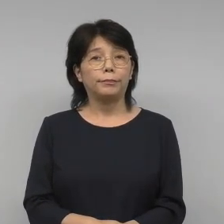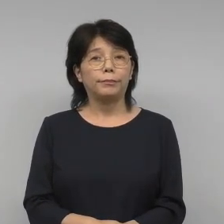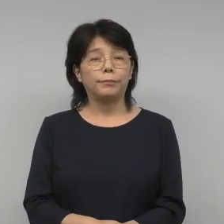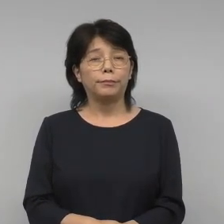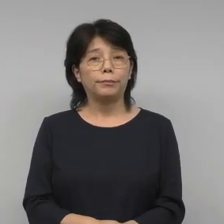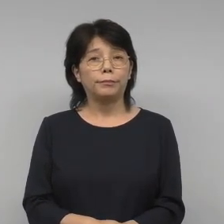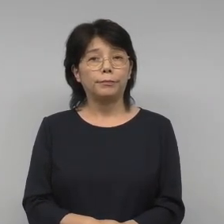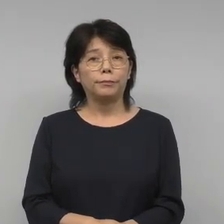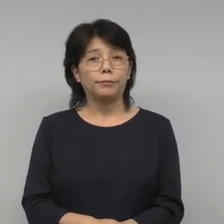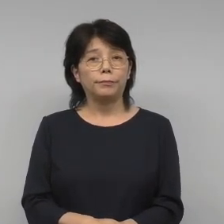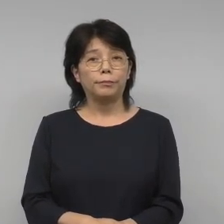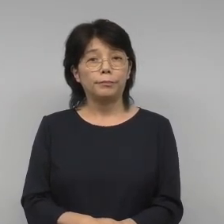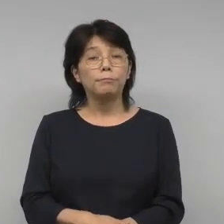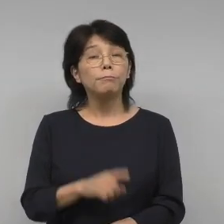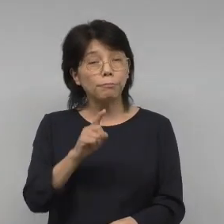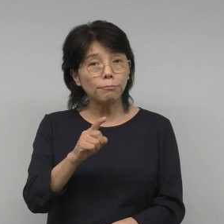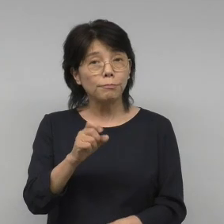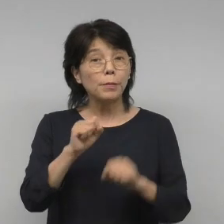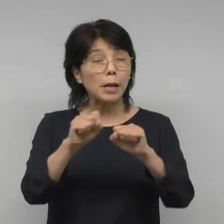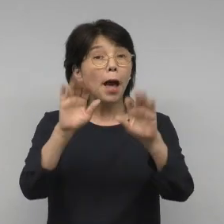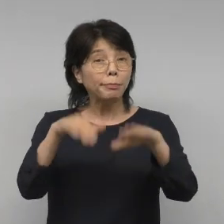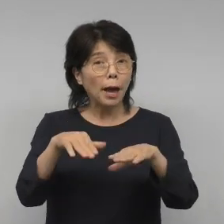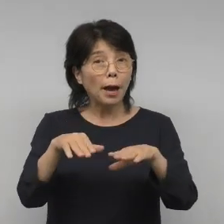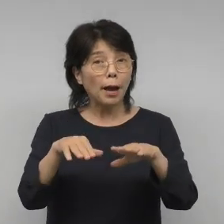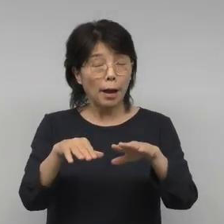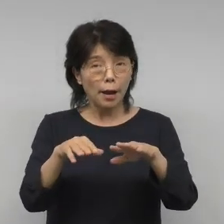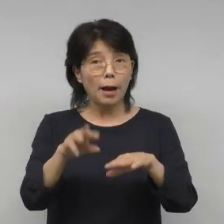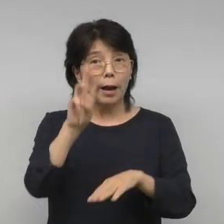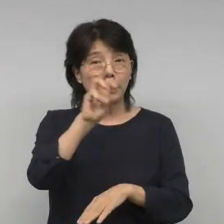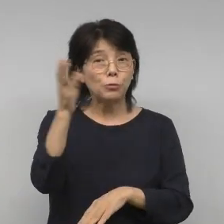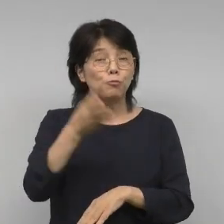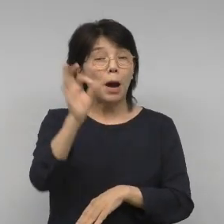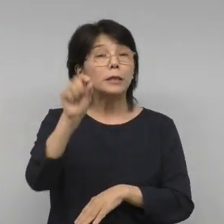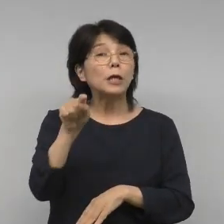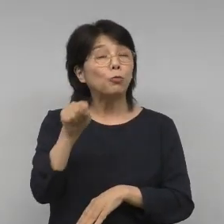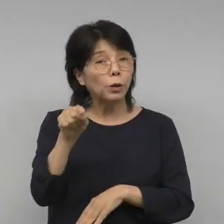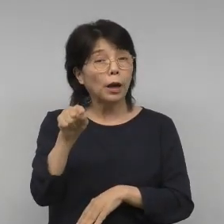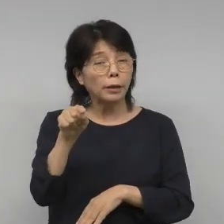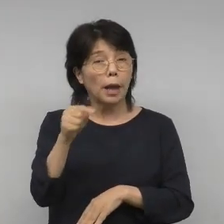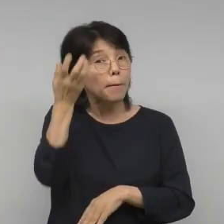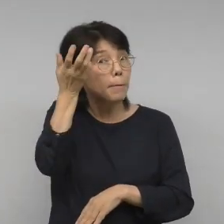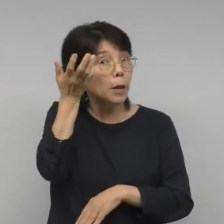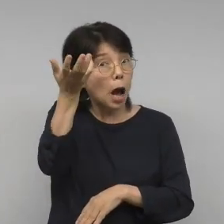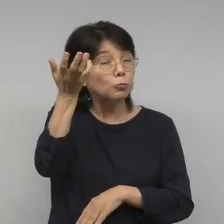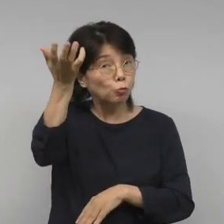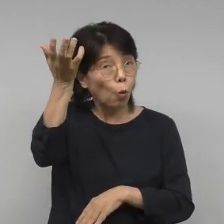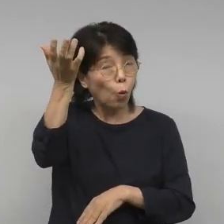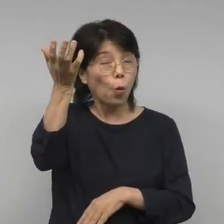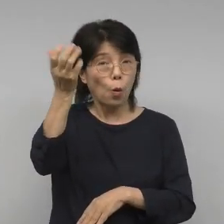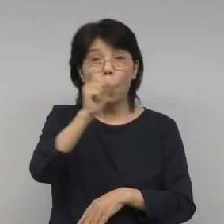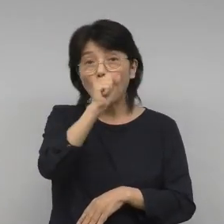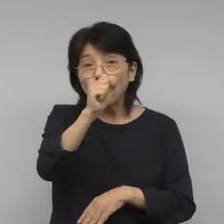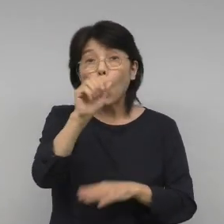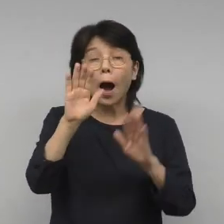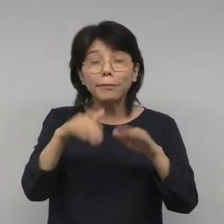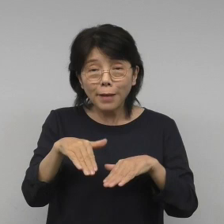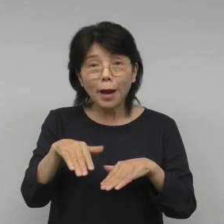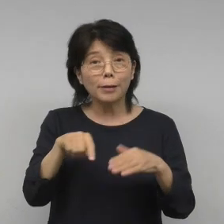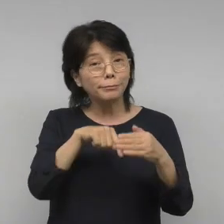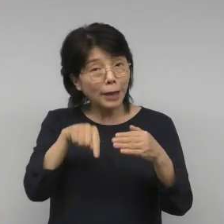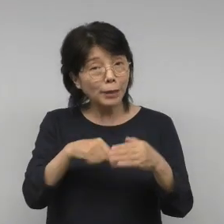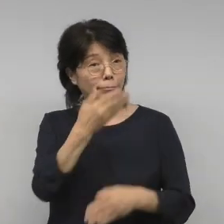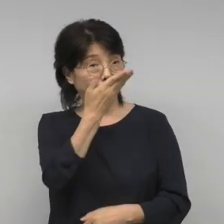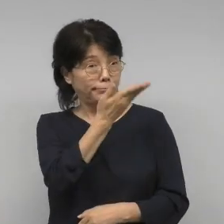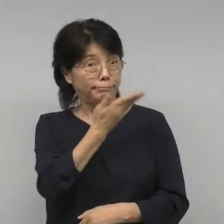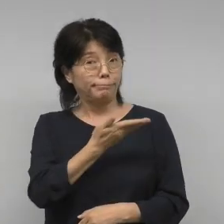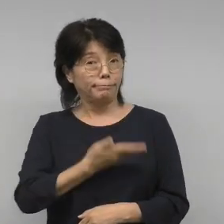で、まあ、その3割の中で、フェアトレードを実施した、まあ、感想、まあ、そして良かった点についてここに